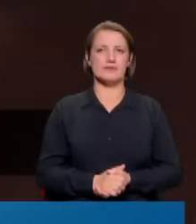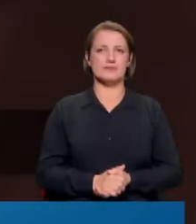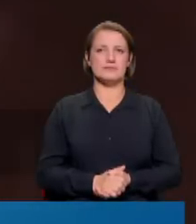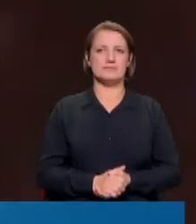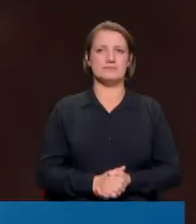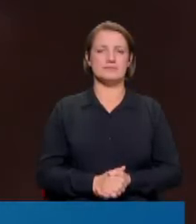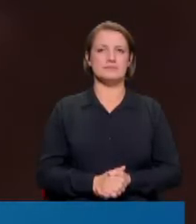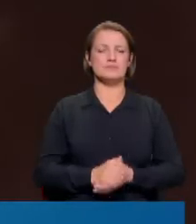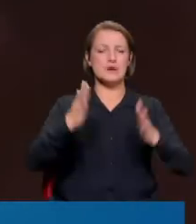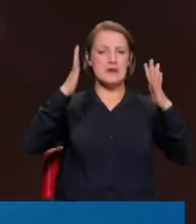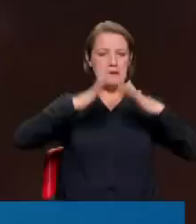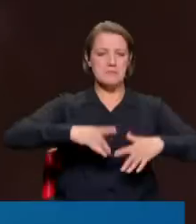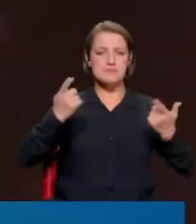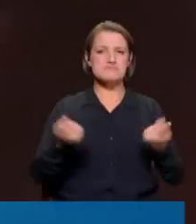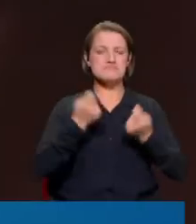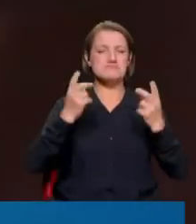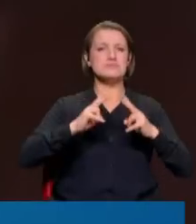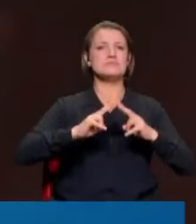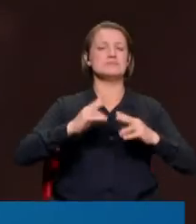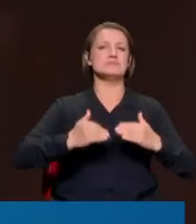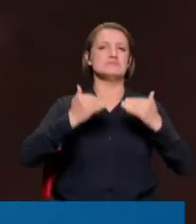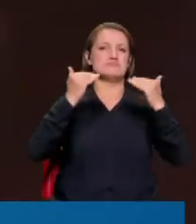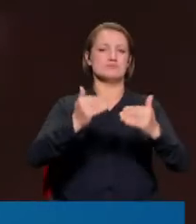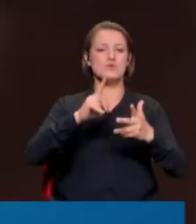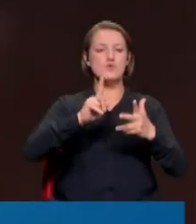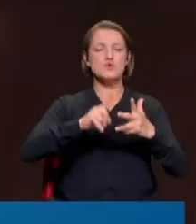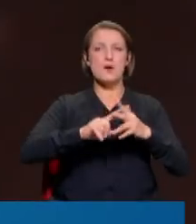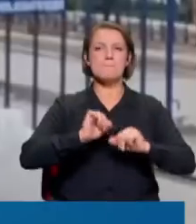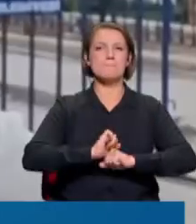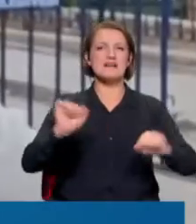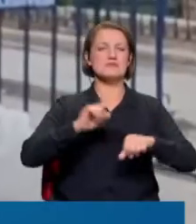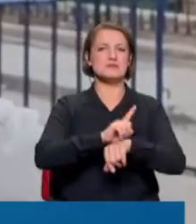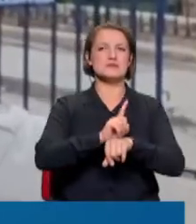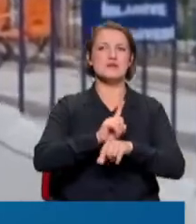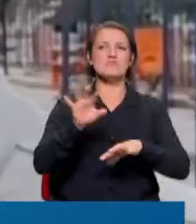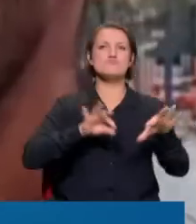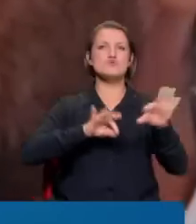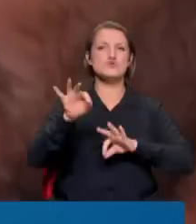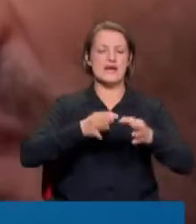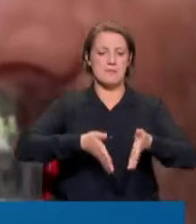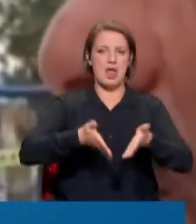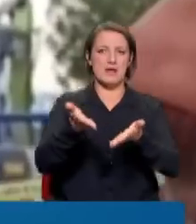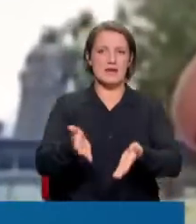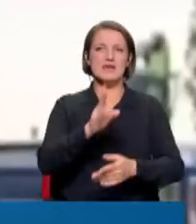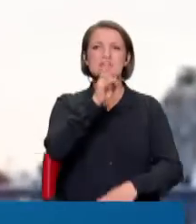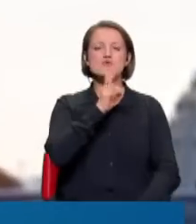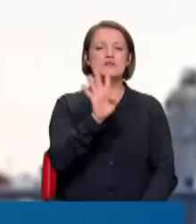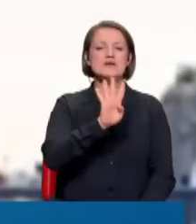alındı yıkım çalışması sabaha ertelendi 3üncü patlatma esnasında binanın mütahiti de